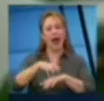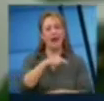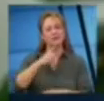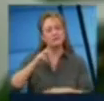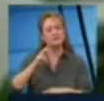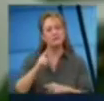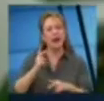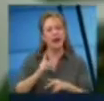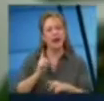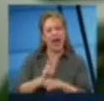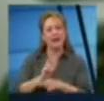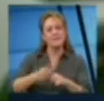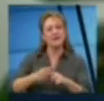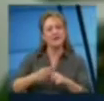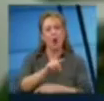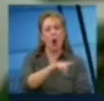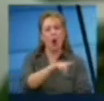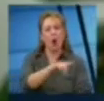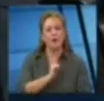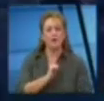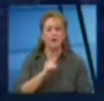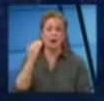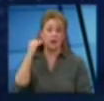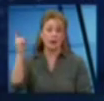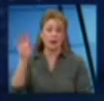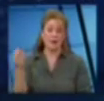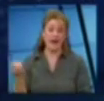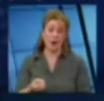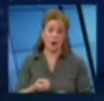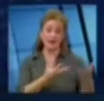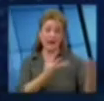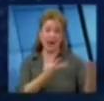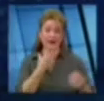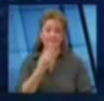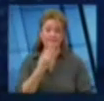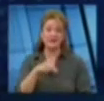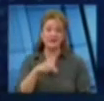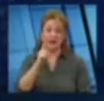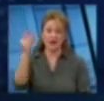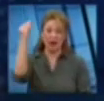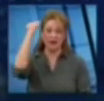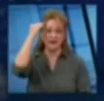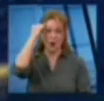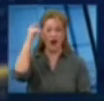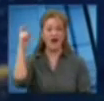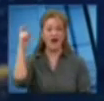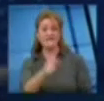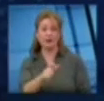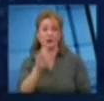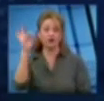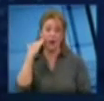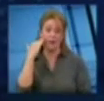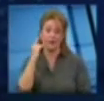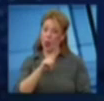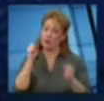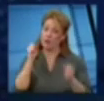לך לסיכום, אומרים לי שאמריקאים גם העבירו מסרים שישראל צריכה לזכור שהווטו האמריקאי לא